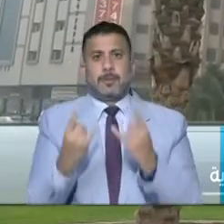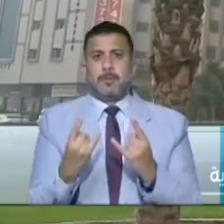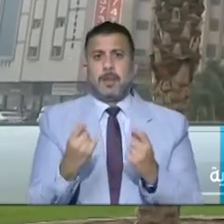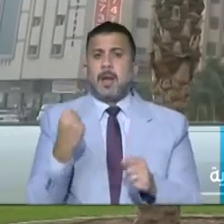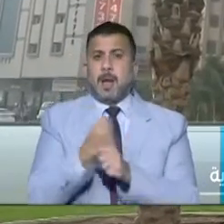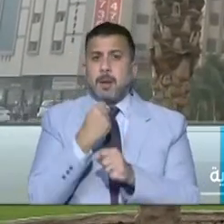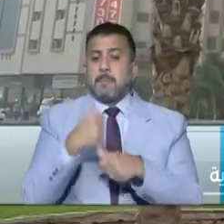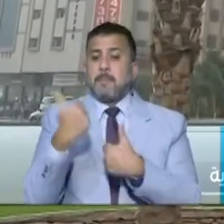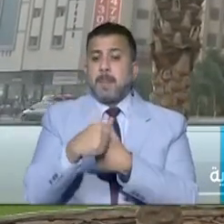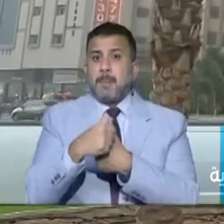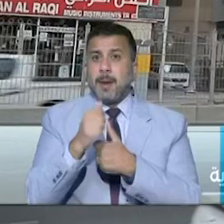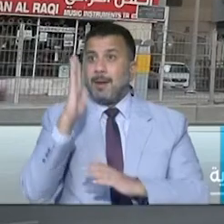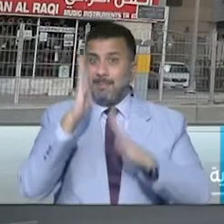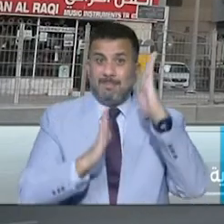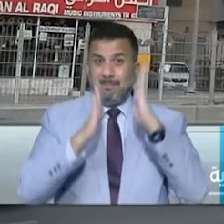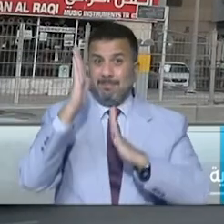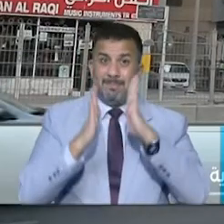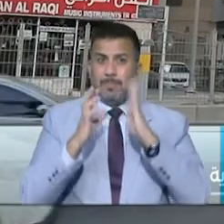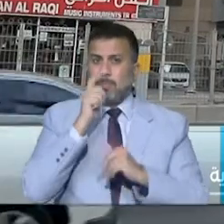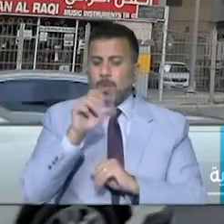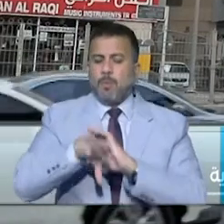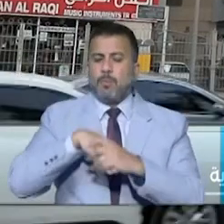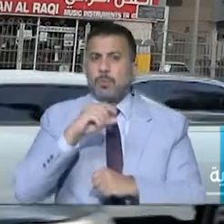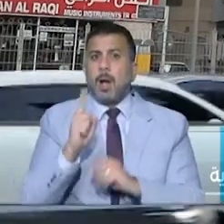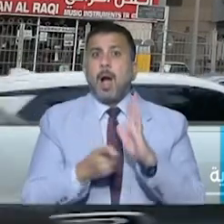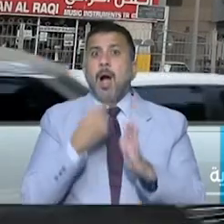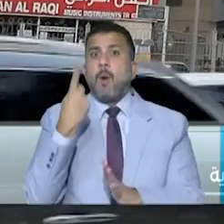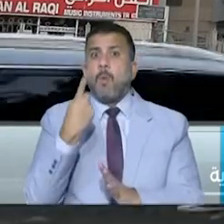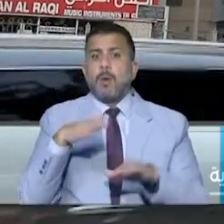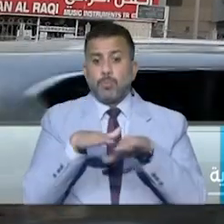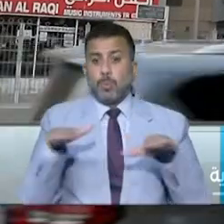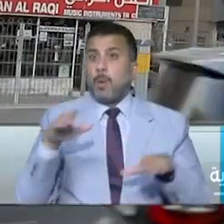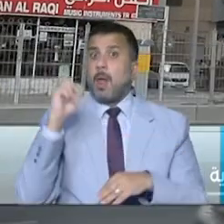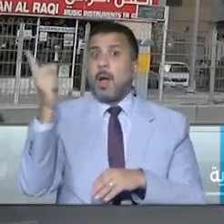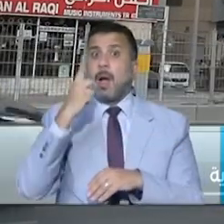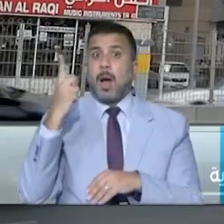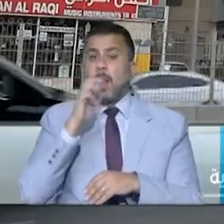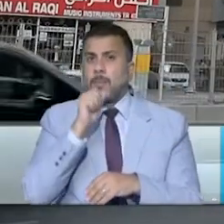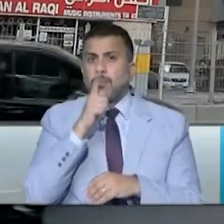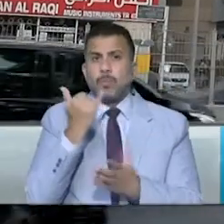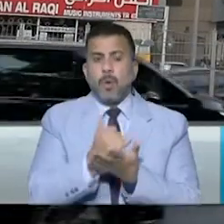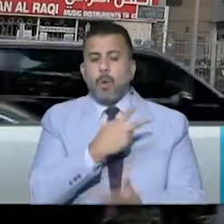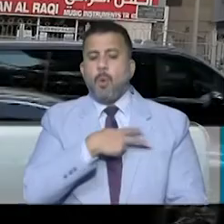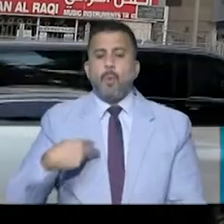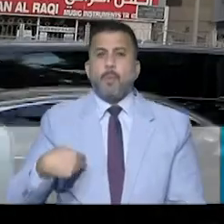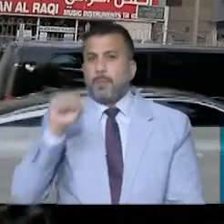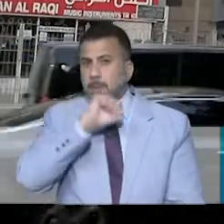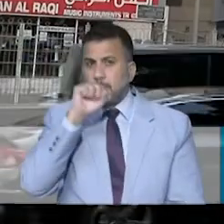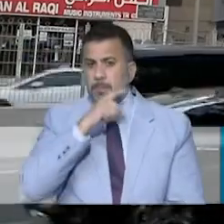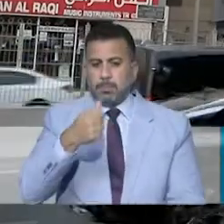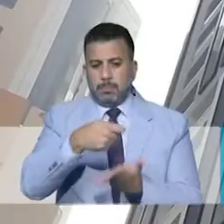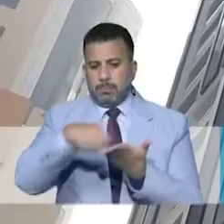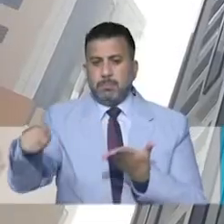العمل على استكمال المباني الاخرى ضمن هذا المشروع الاول من نوعه على مستوى العالم والذي تتبناه حكومه الشارقه على